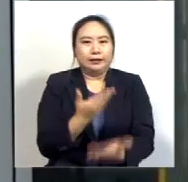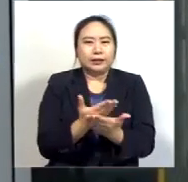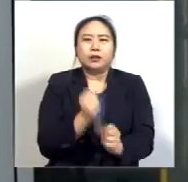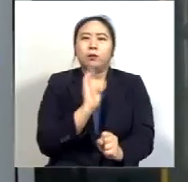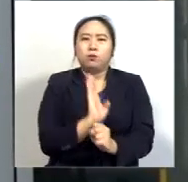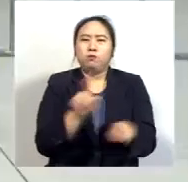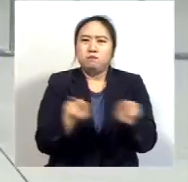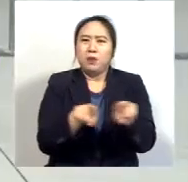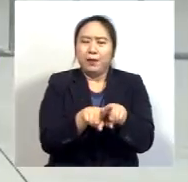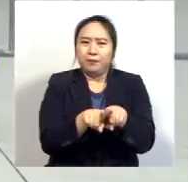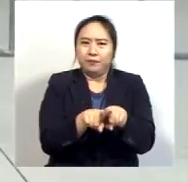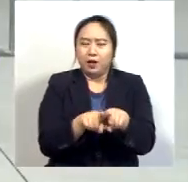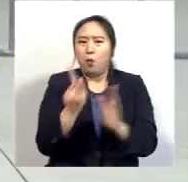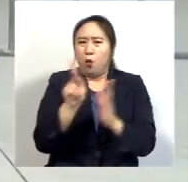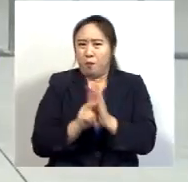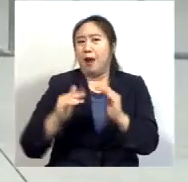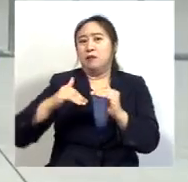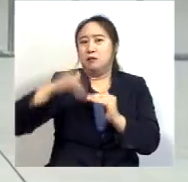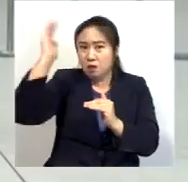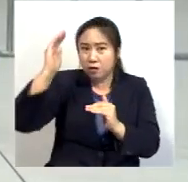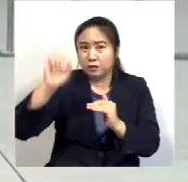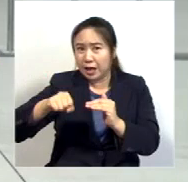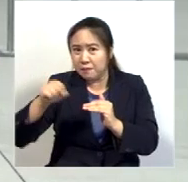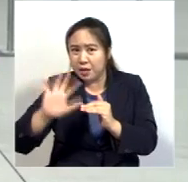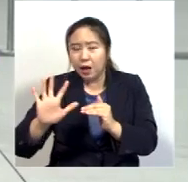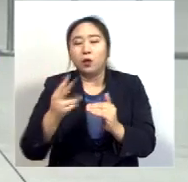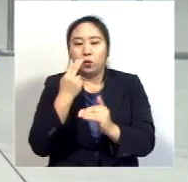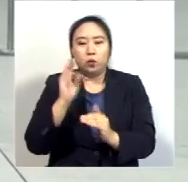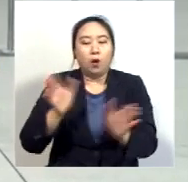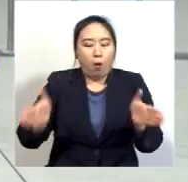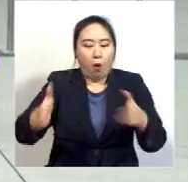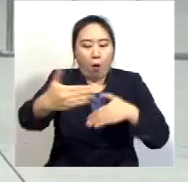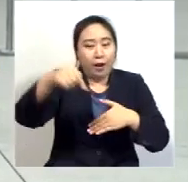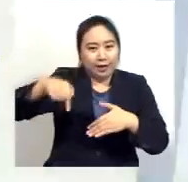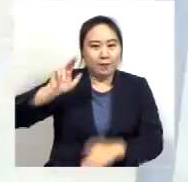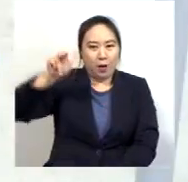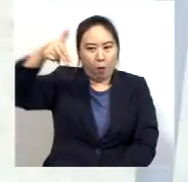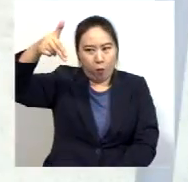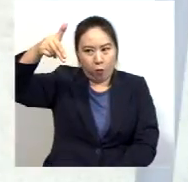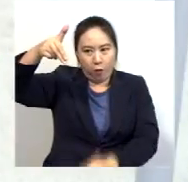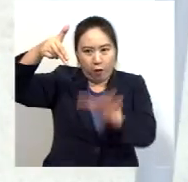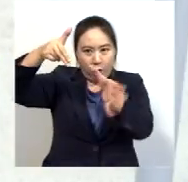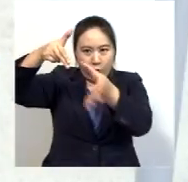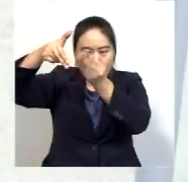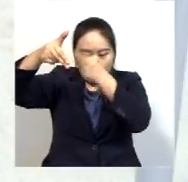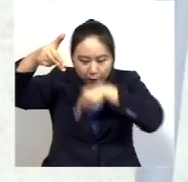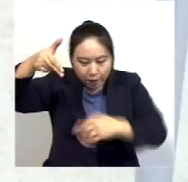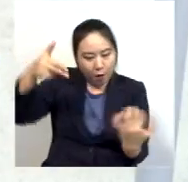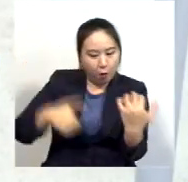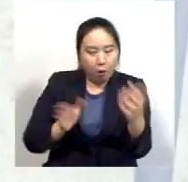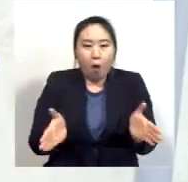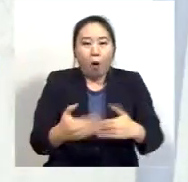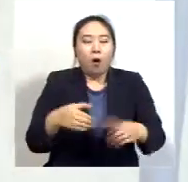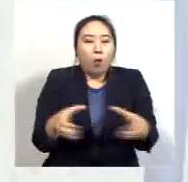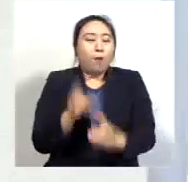จาคเกินกว่ากฎหมายกำหนดหรือไม่โดยได้ติดตั้งโทรทัศน์วงจรปิดจากห้องพิจารณาคดีลงมายังห้องสื่อมวลชนนะครับแล้วก็ห้องโถ